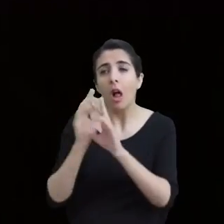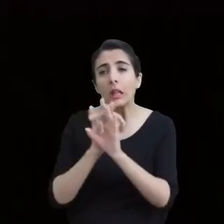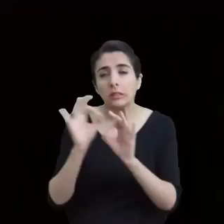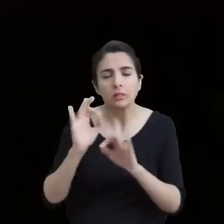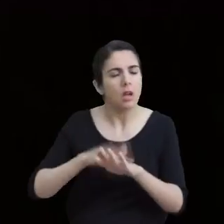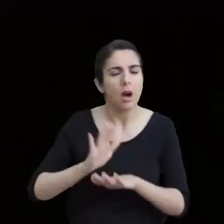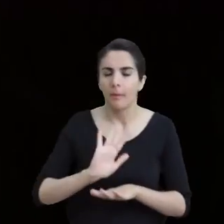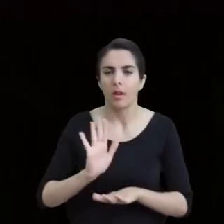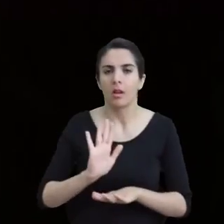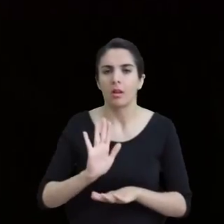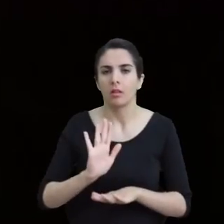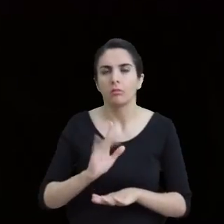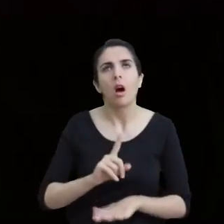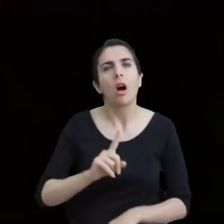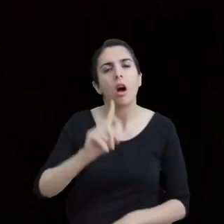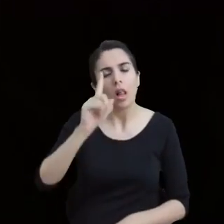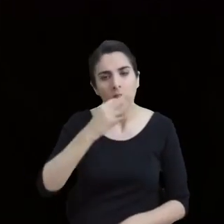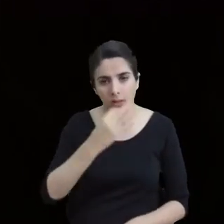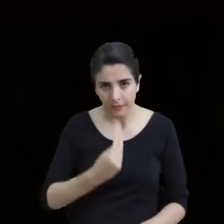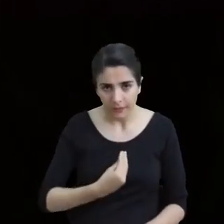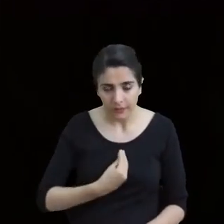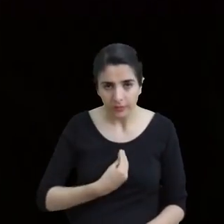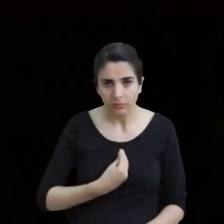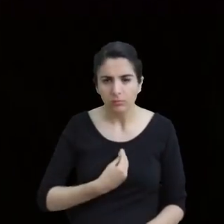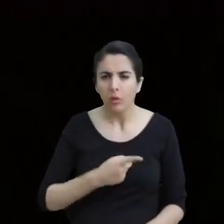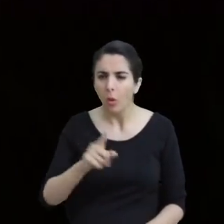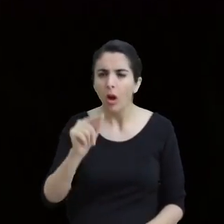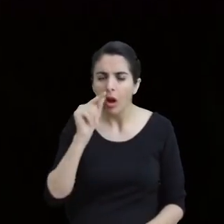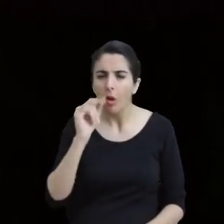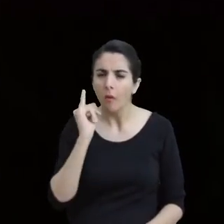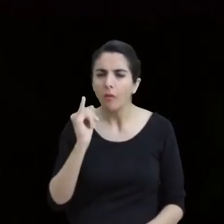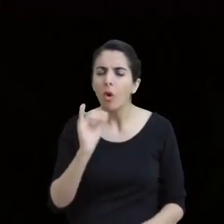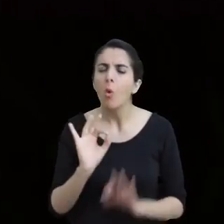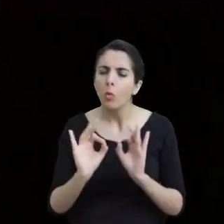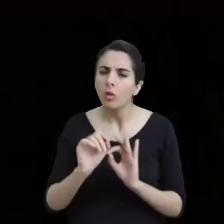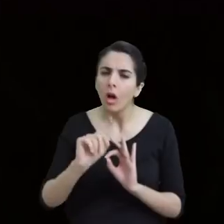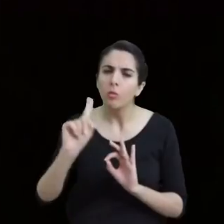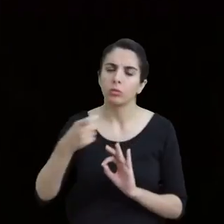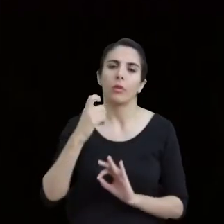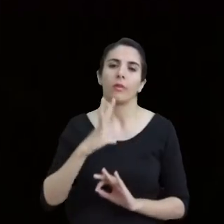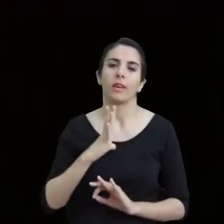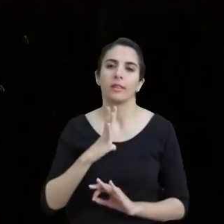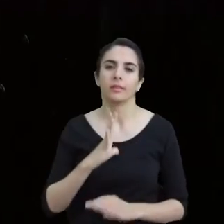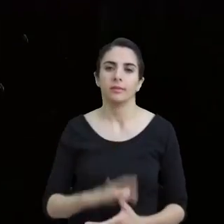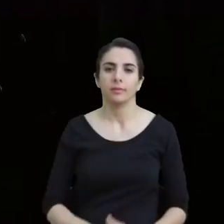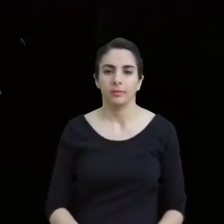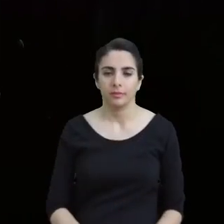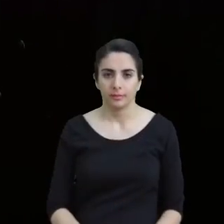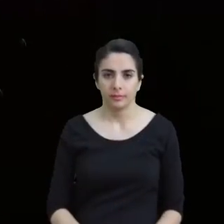Umutsuzluğa kapılmayın. Rabbimin izniyle o melunu muhakkak yakalayacağız.